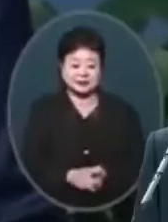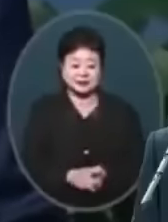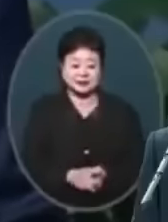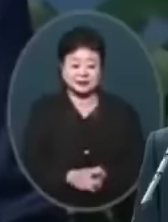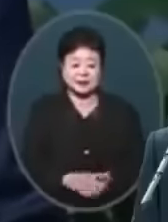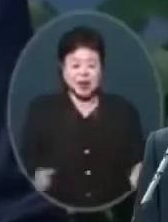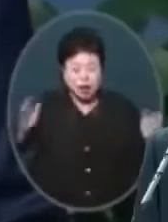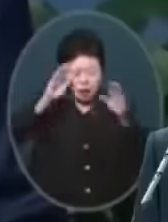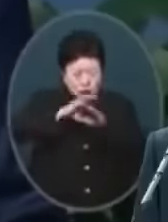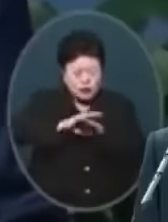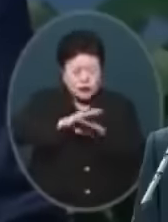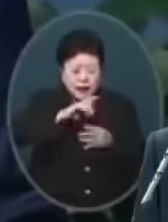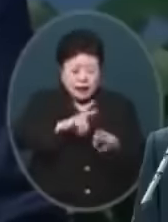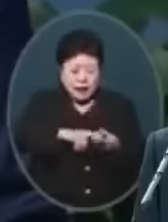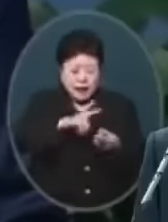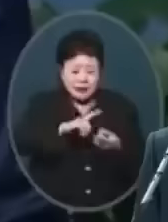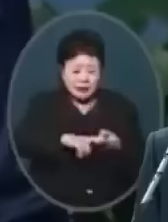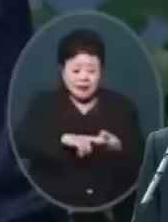어두운 데서